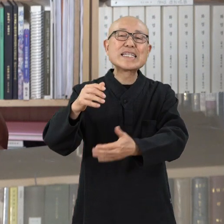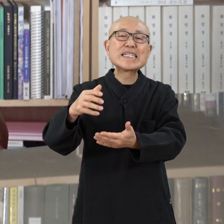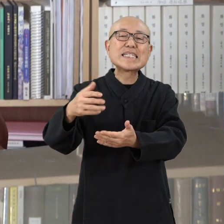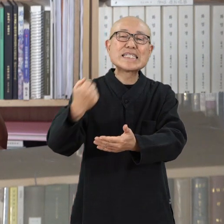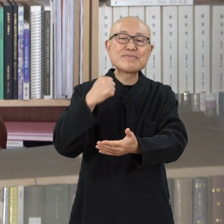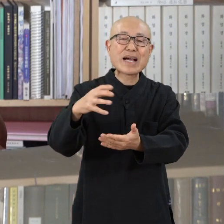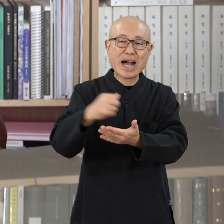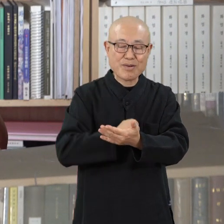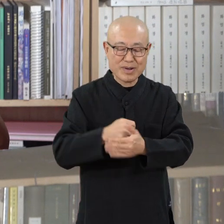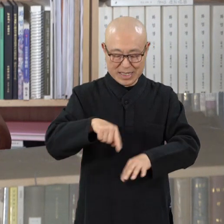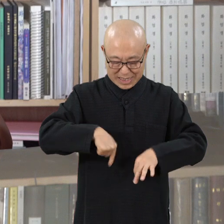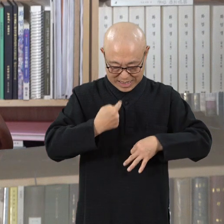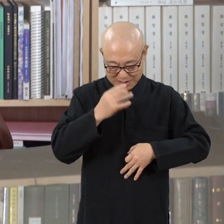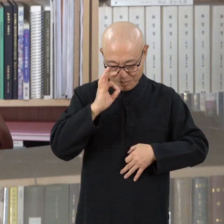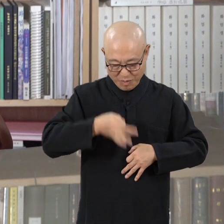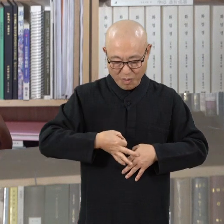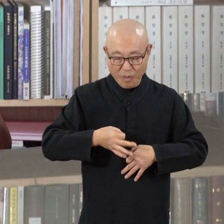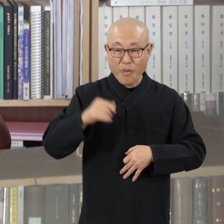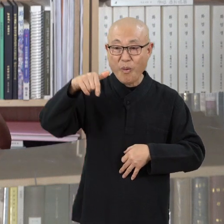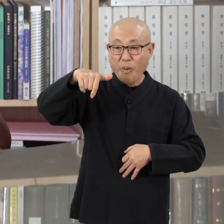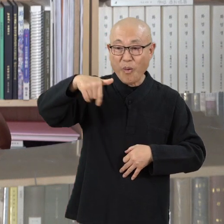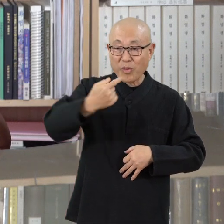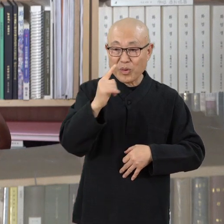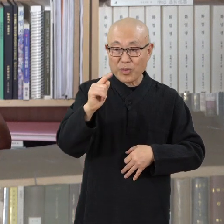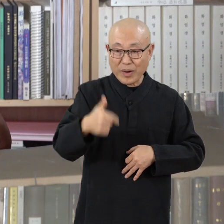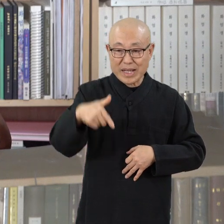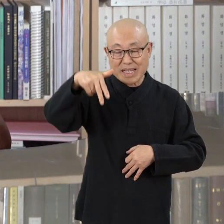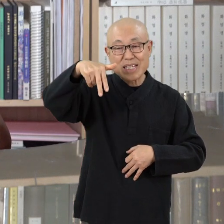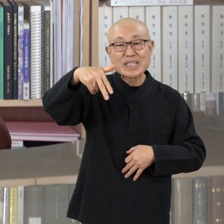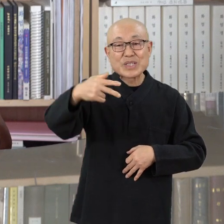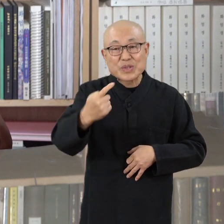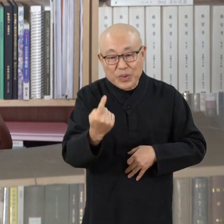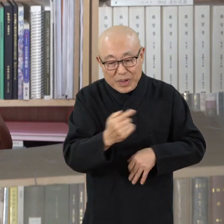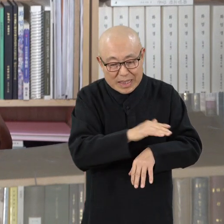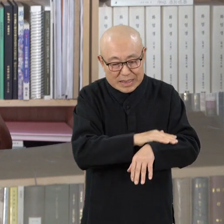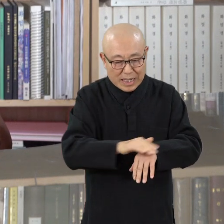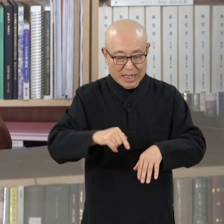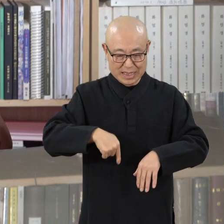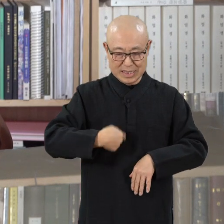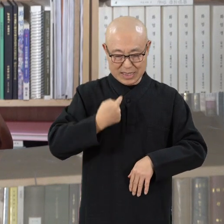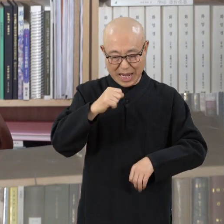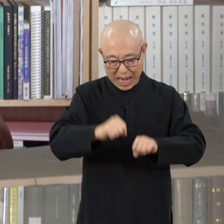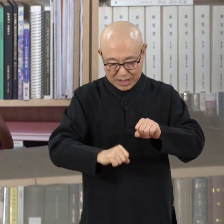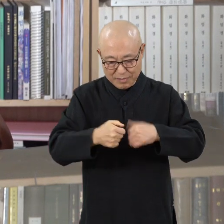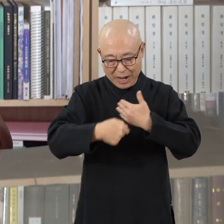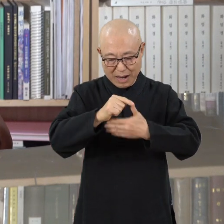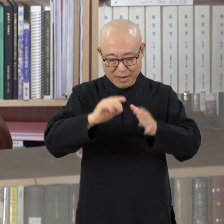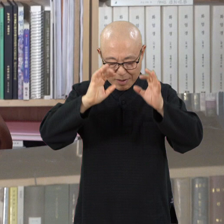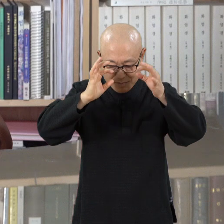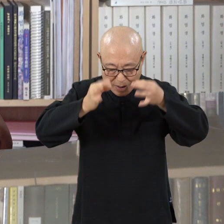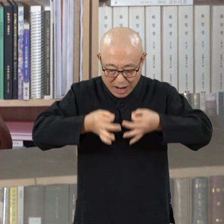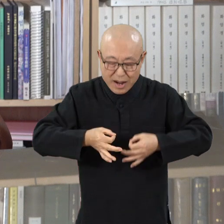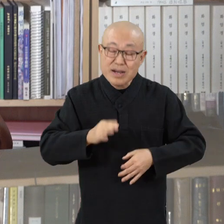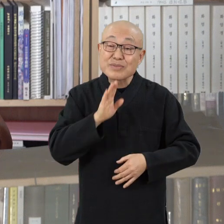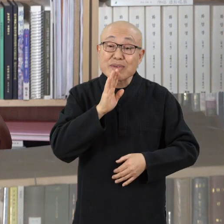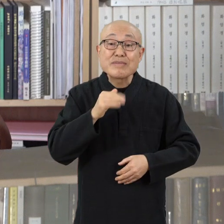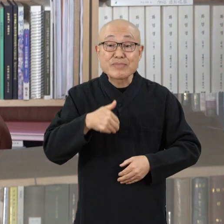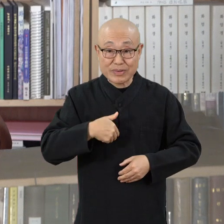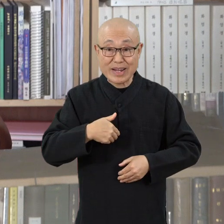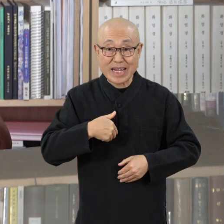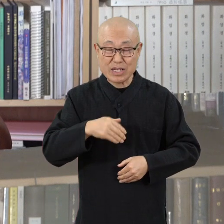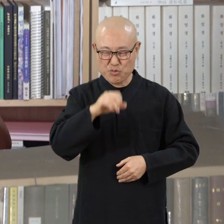살피고 이걸 관조라는 말씀을 쓰는데 잘 관찰해서 살펴보는 거. 이 관조라는 단어가